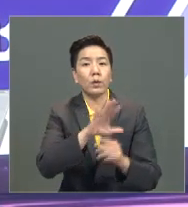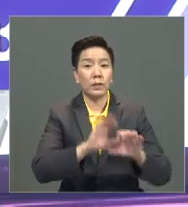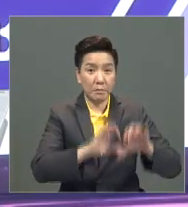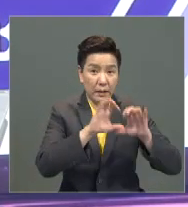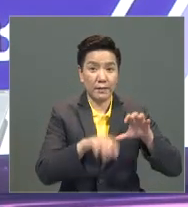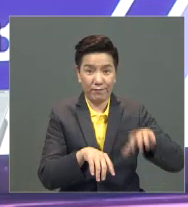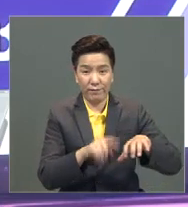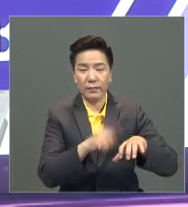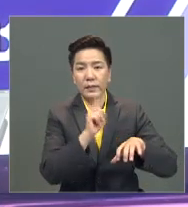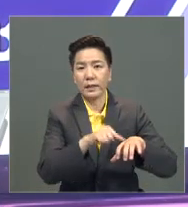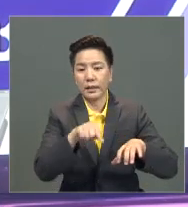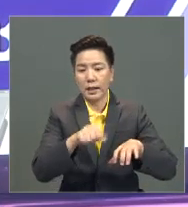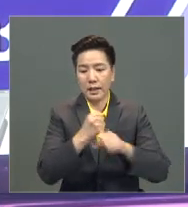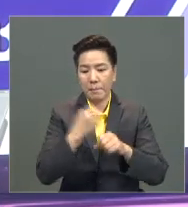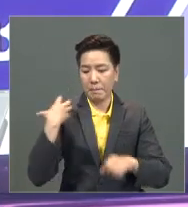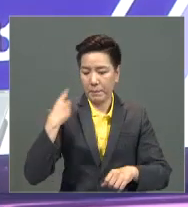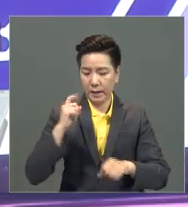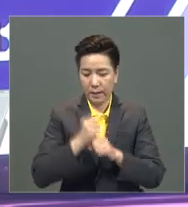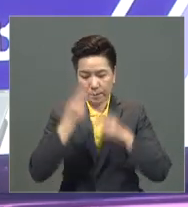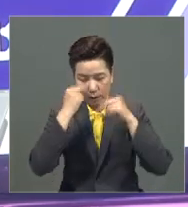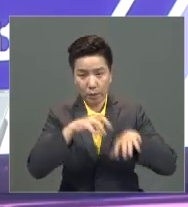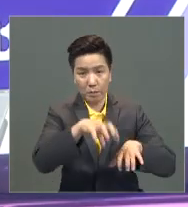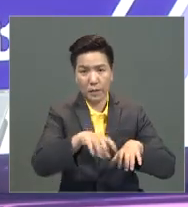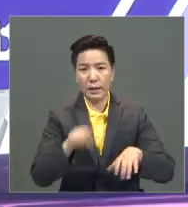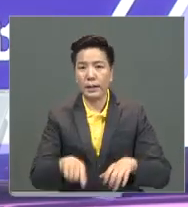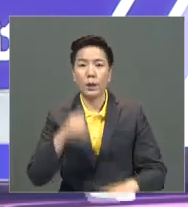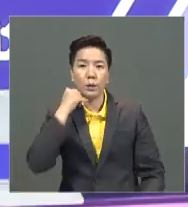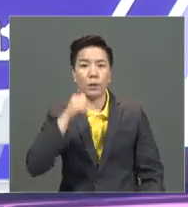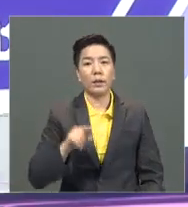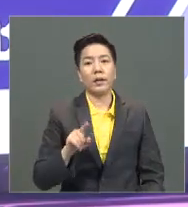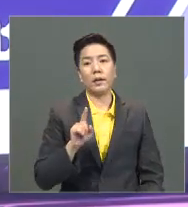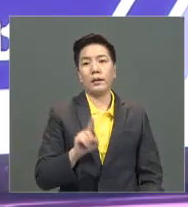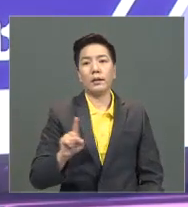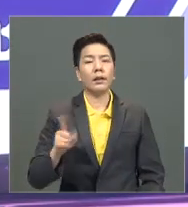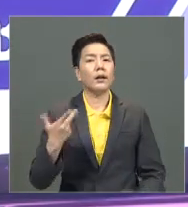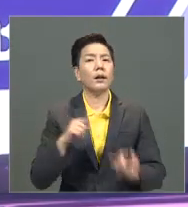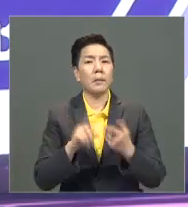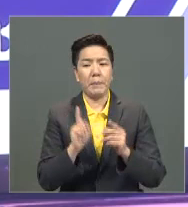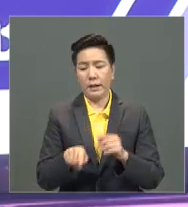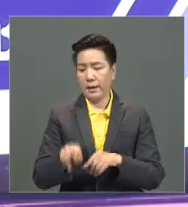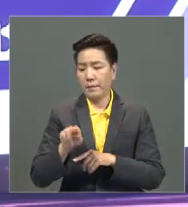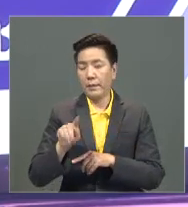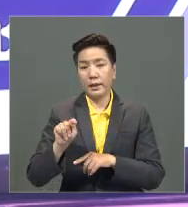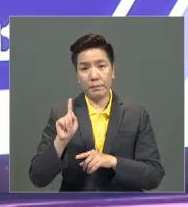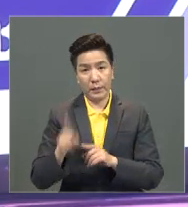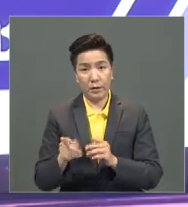ก็สำนักปลัดสำนักนายกคือ1111 NBT ก็เป็นอีกช่องทางหนึ่ง